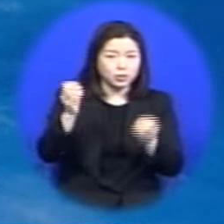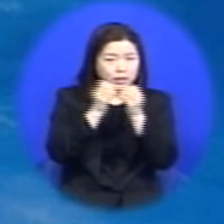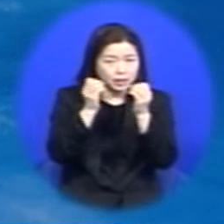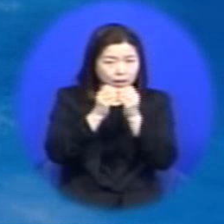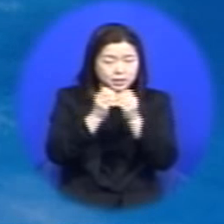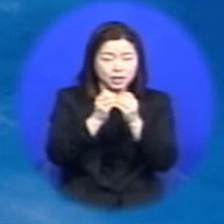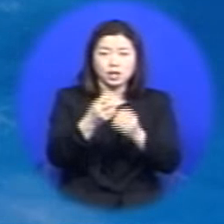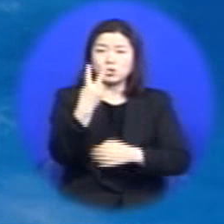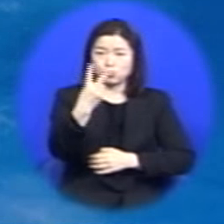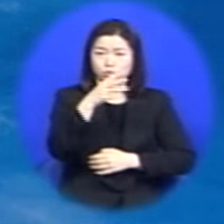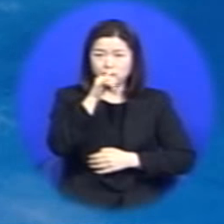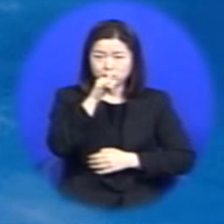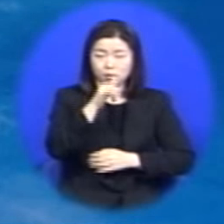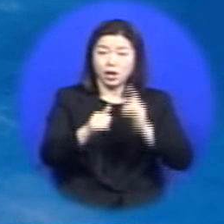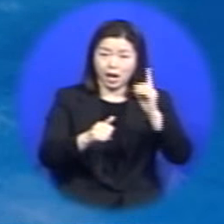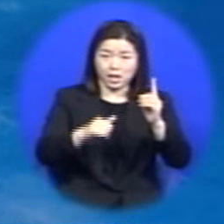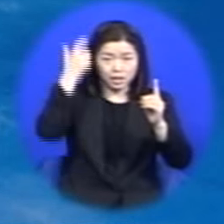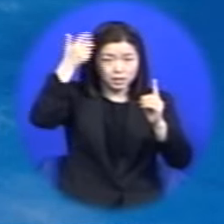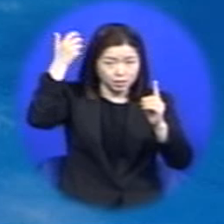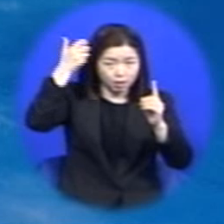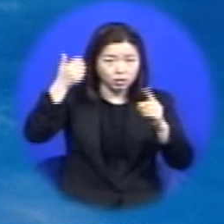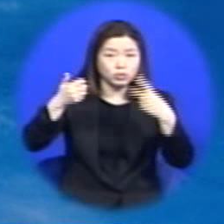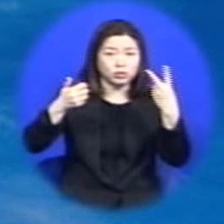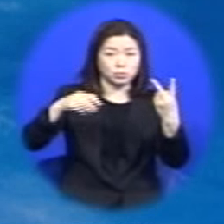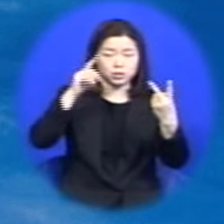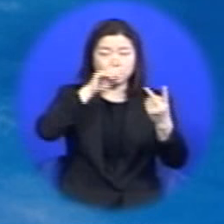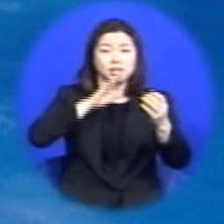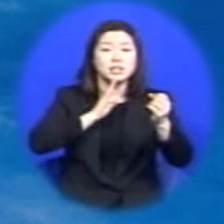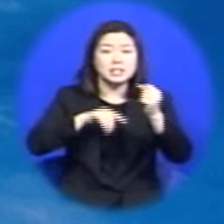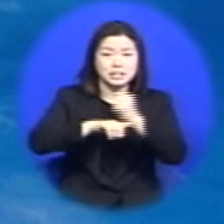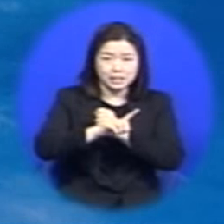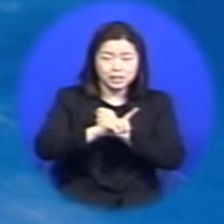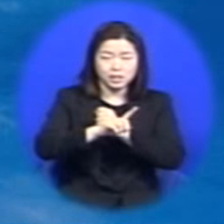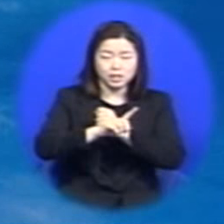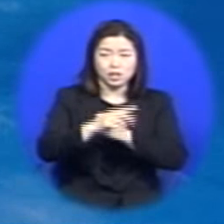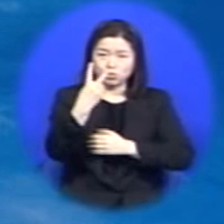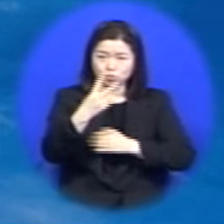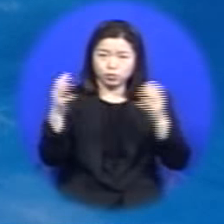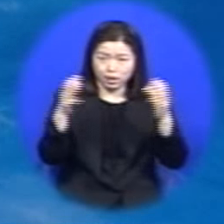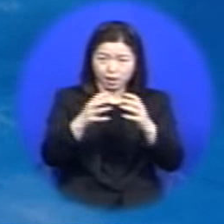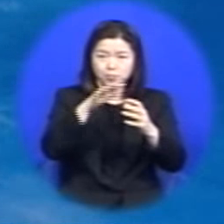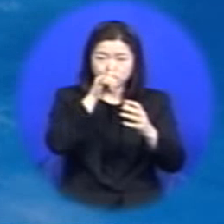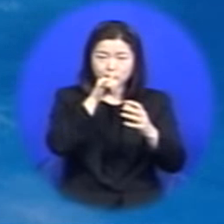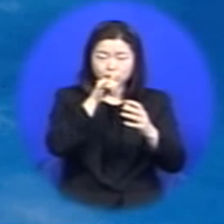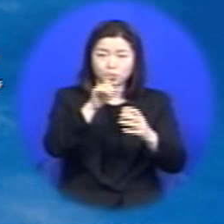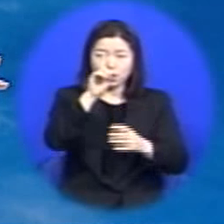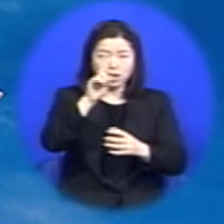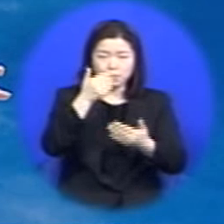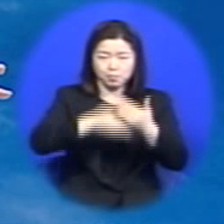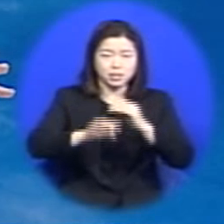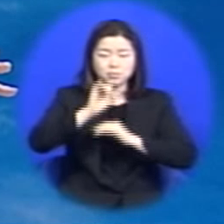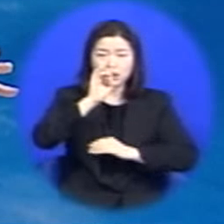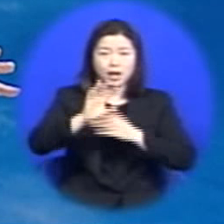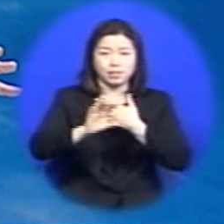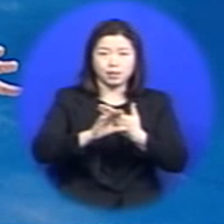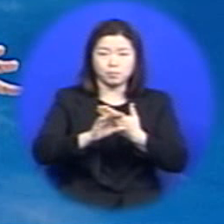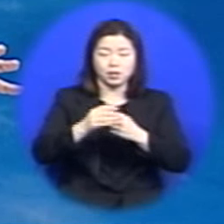하나는 영으로 예배하고 하나는 진리로 예배하는 겁니다. 둘 다 빠지면 안 돼요. 하나는 주님의 임재가 있어야